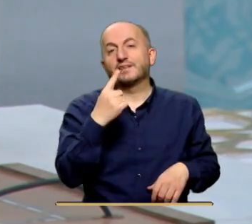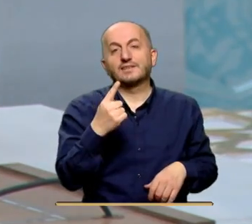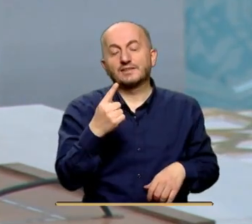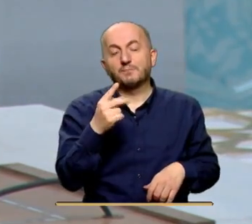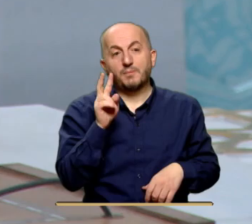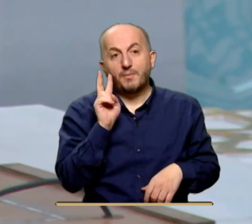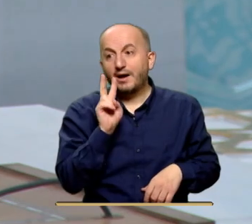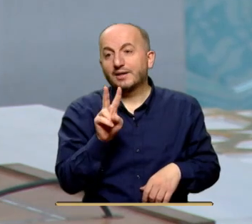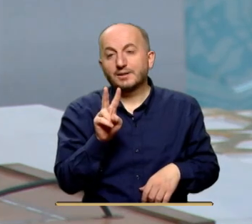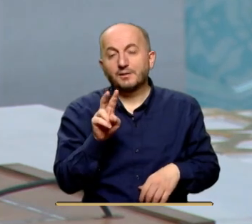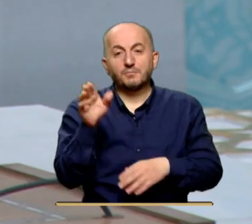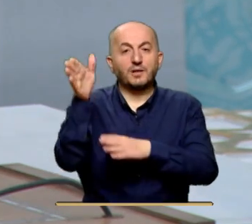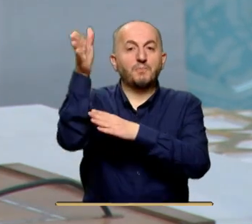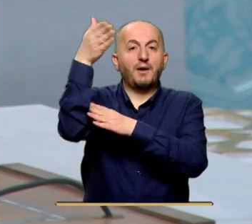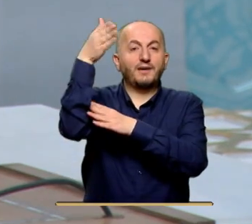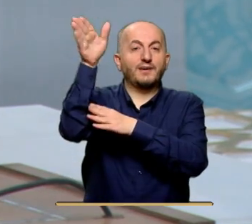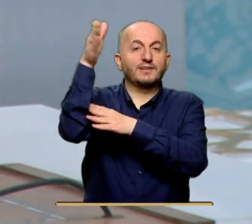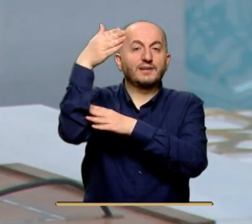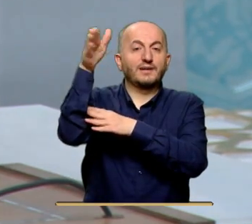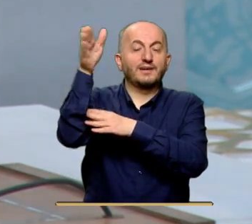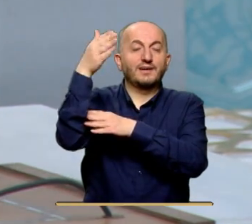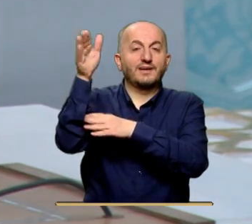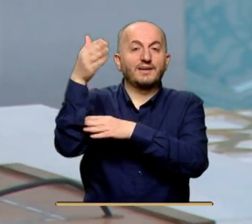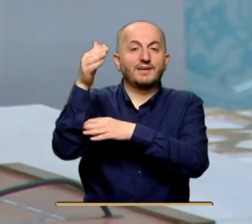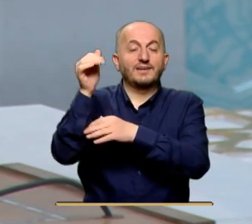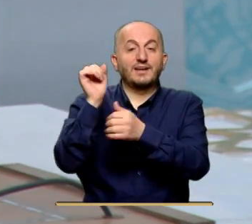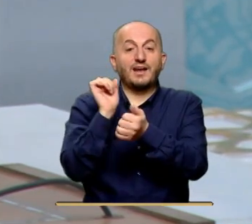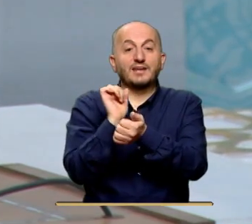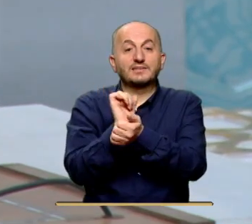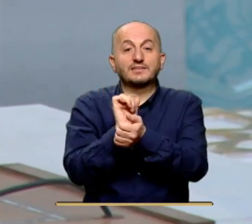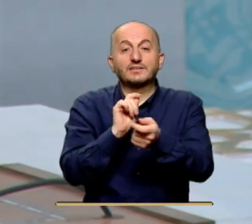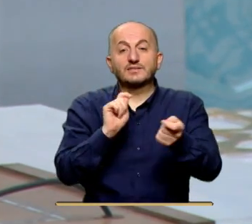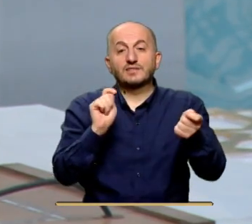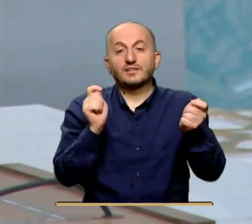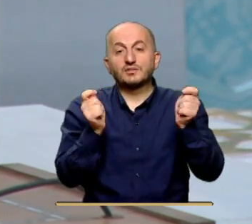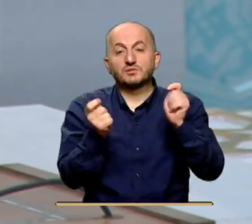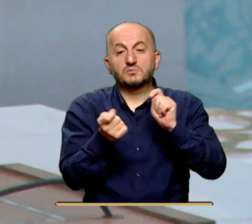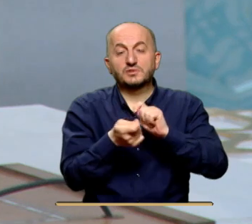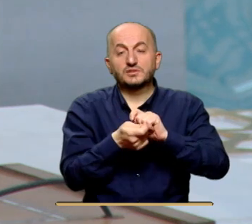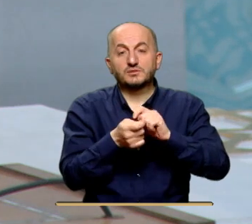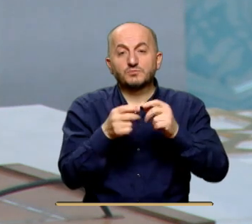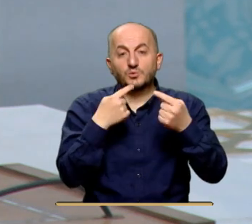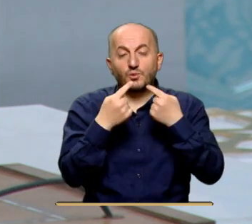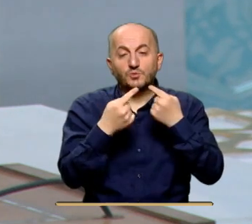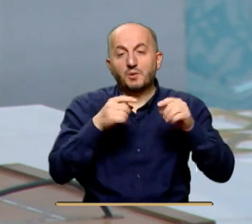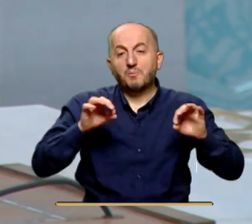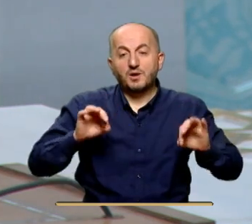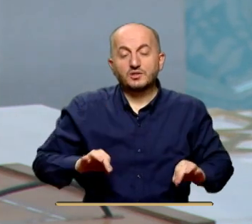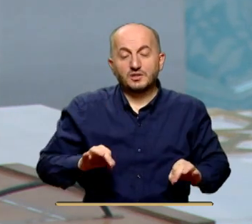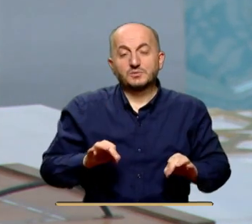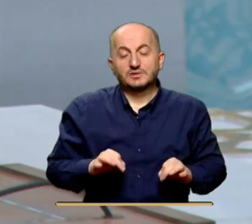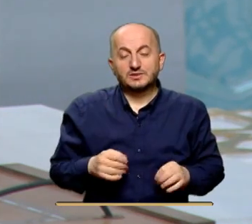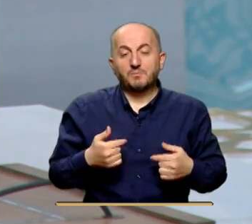Bir baktım ki bir bayrak sallanıyor. Meğerse esir değişimi için bir görüşme başlamış. Ben,"